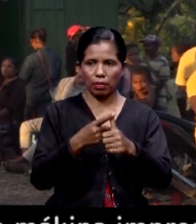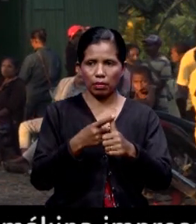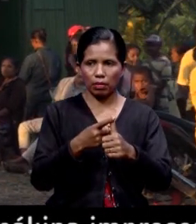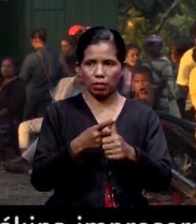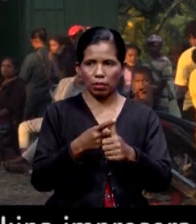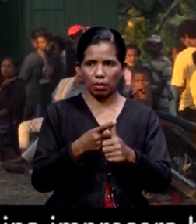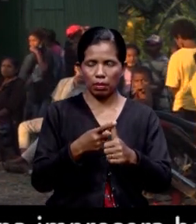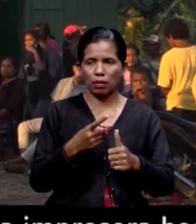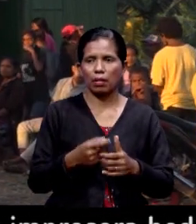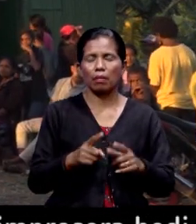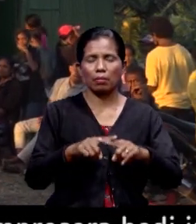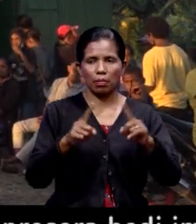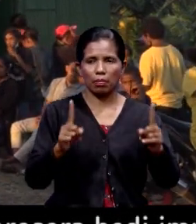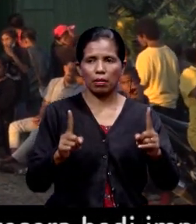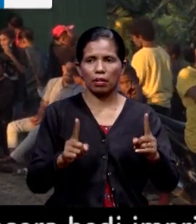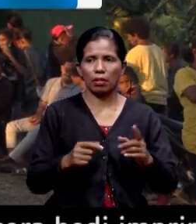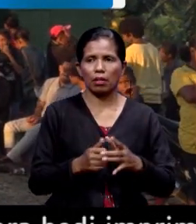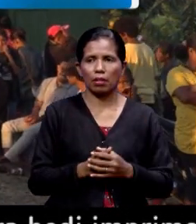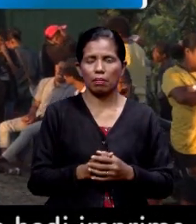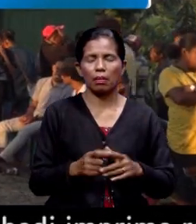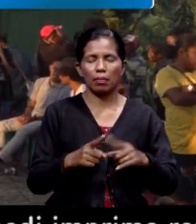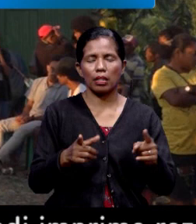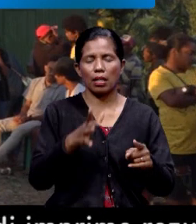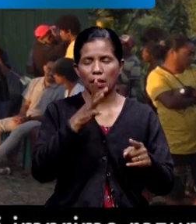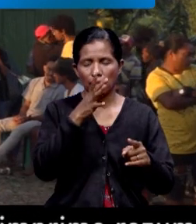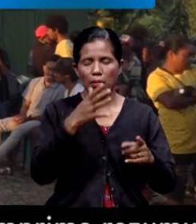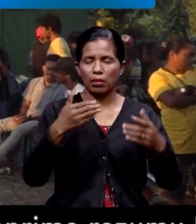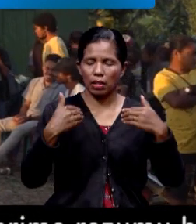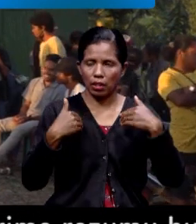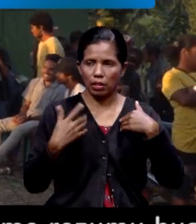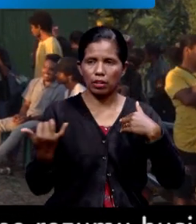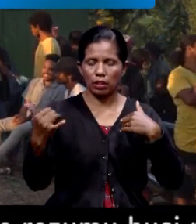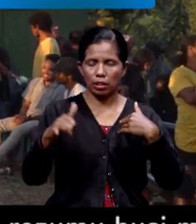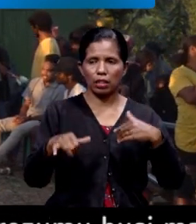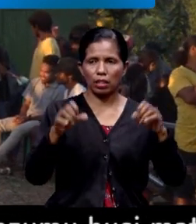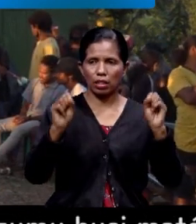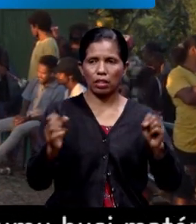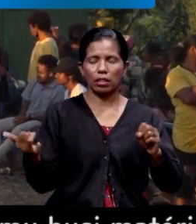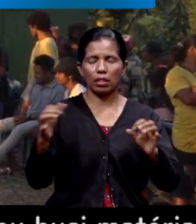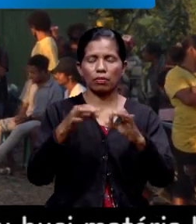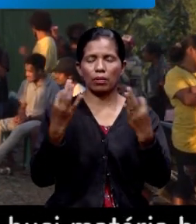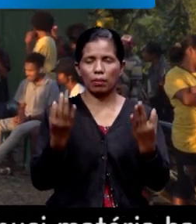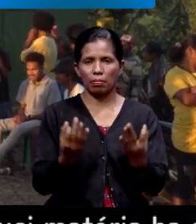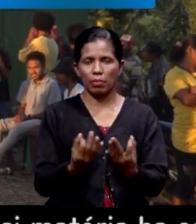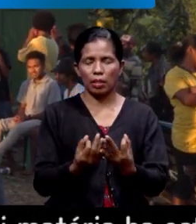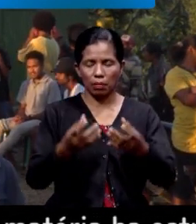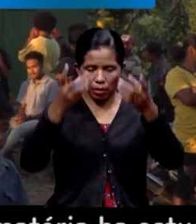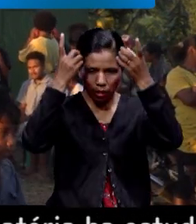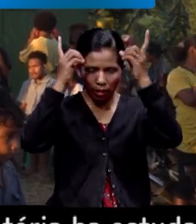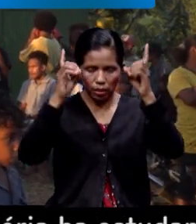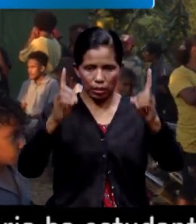antepenúltimo, último, mas bem, ni inan mo si iha. Portanto, sira tem que, entre sira família sira, né, mas tem que